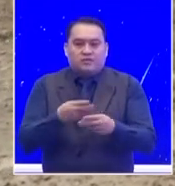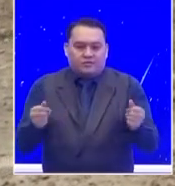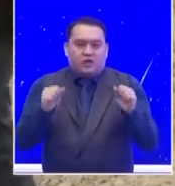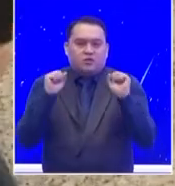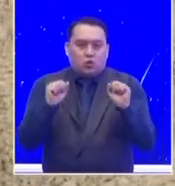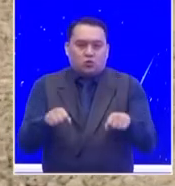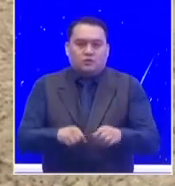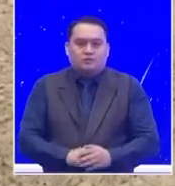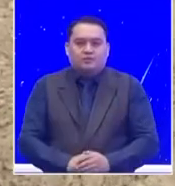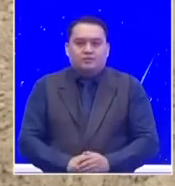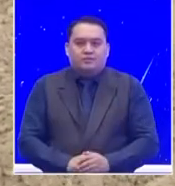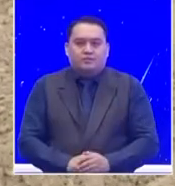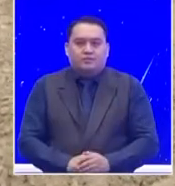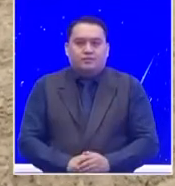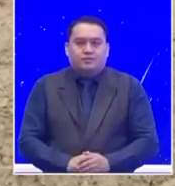водами.